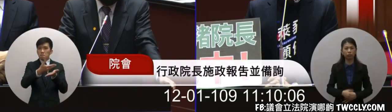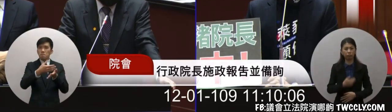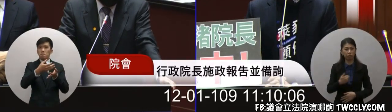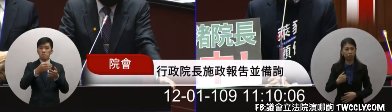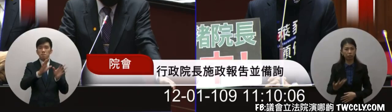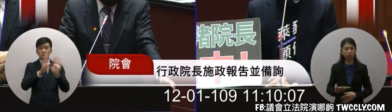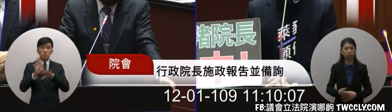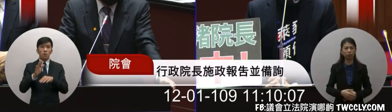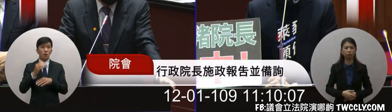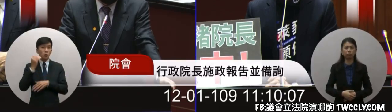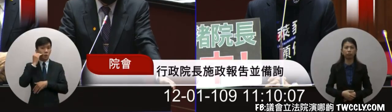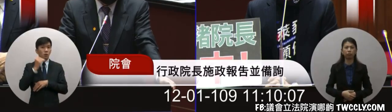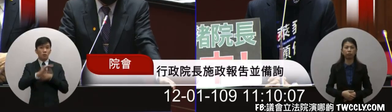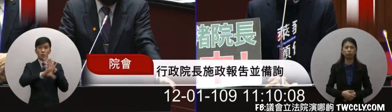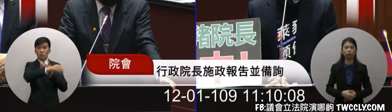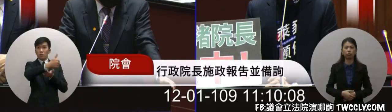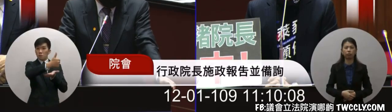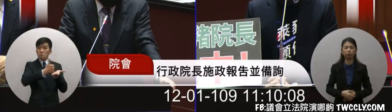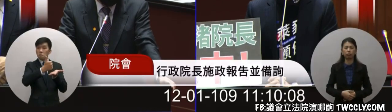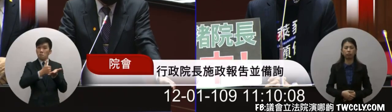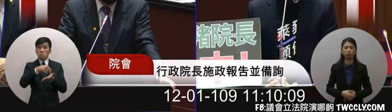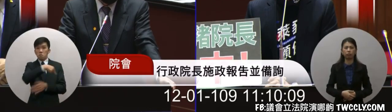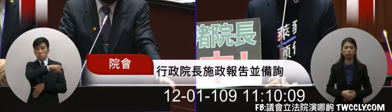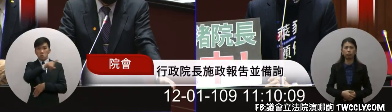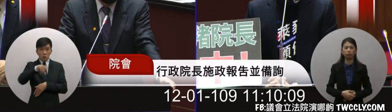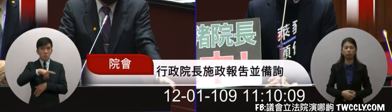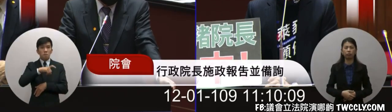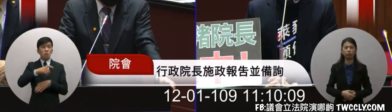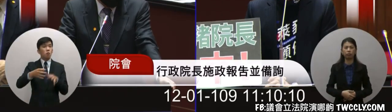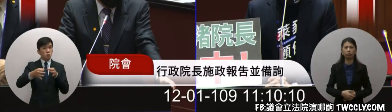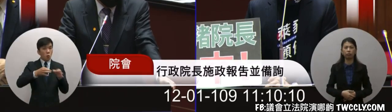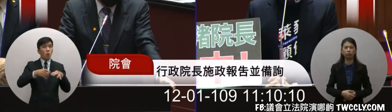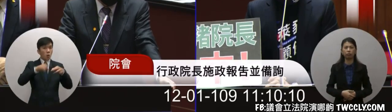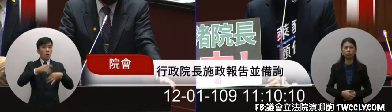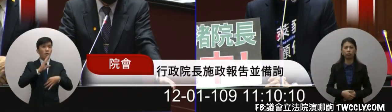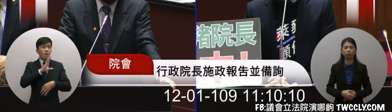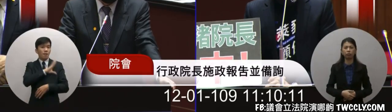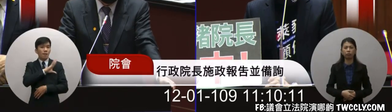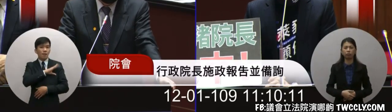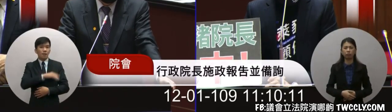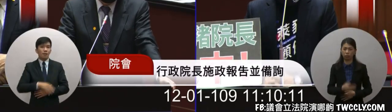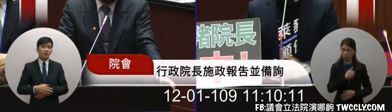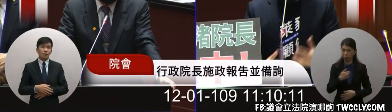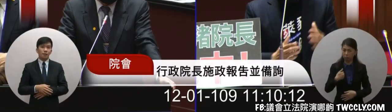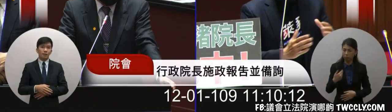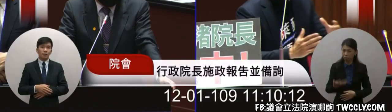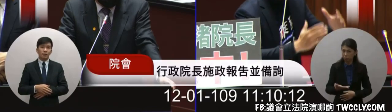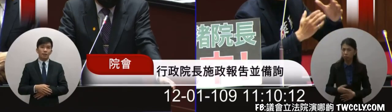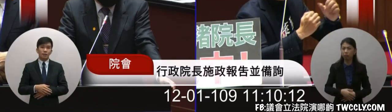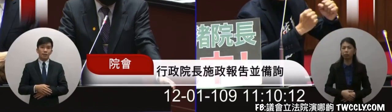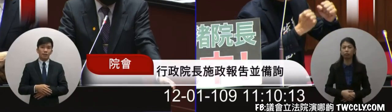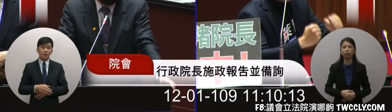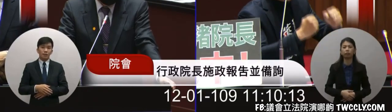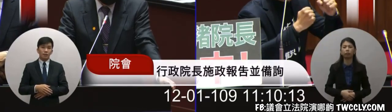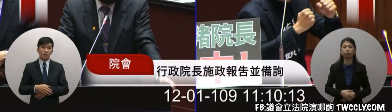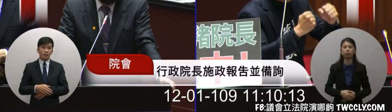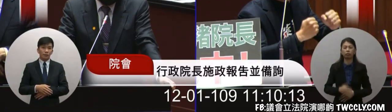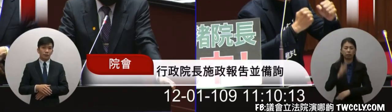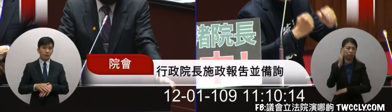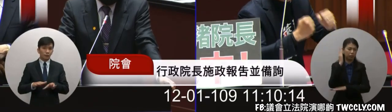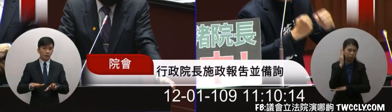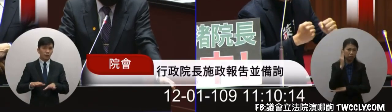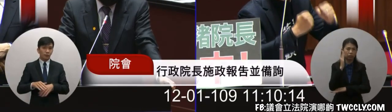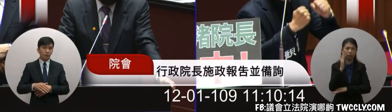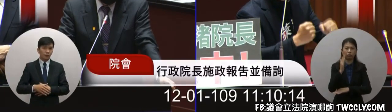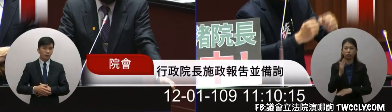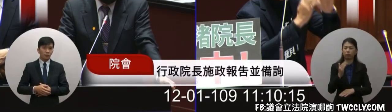口商大家都是非常 smart 的生意人，他们知道市场 不是能不能做到。我现在是讲，我们政府部门能不